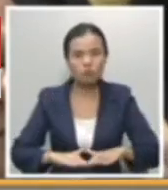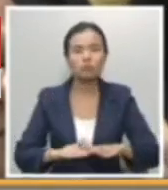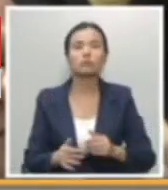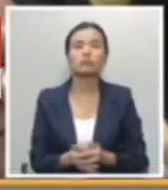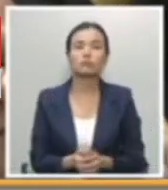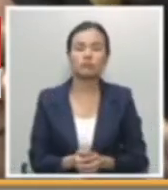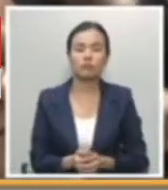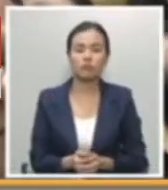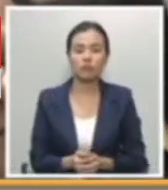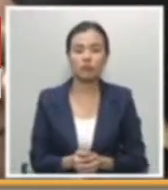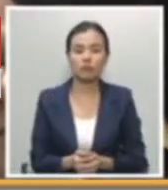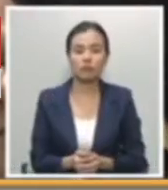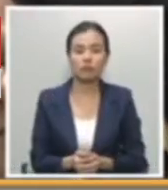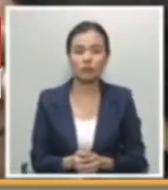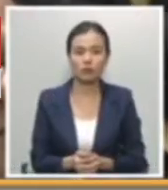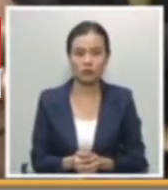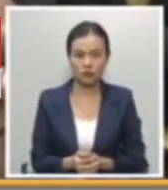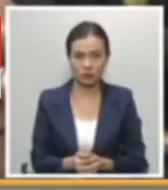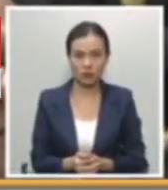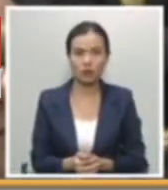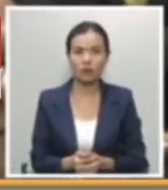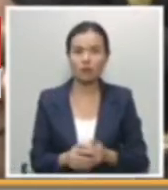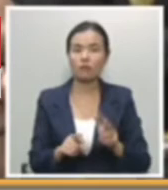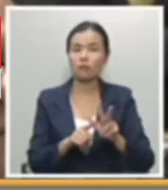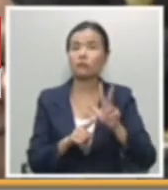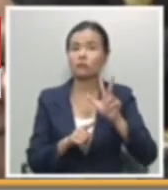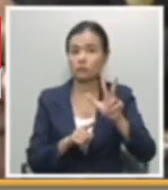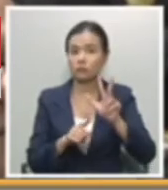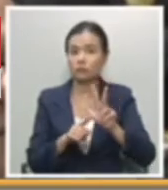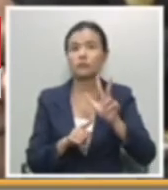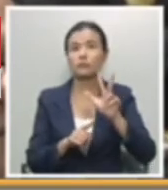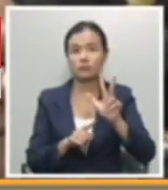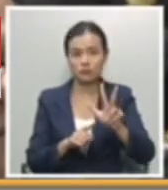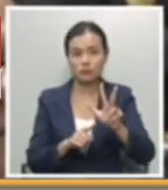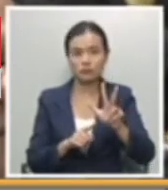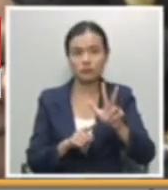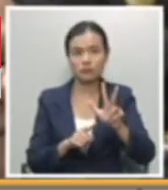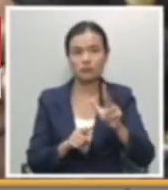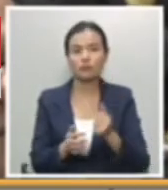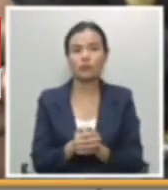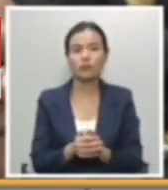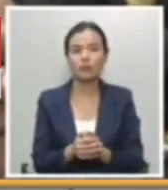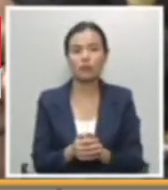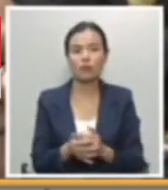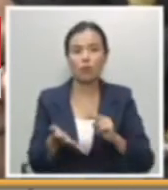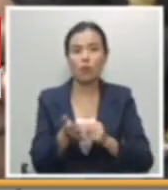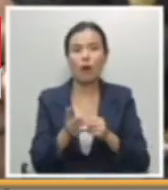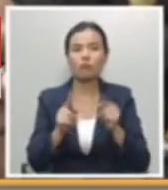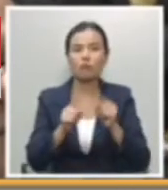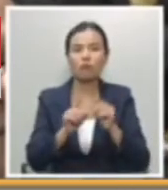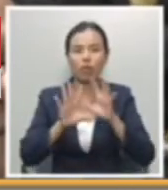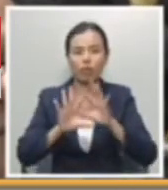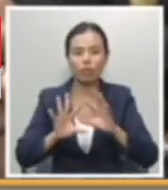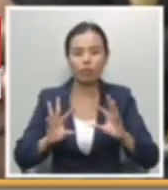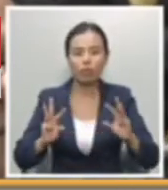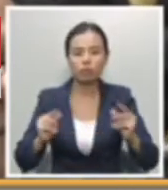แล้วก็โดยสรุปก็เฟืองตัวที่3ฟันเฟืองตัวที่3นี้กำลังจะมอดเช่นเดียวกัน